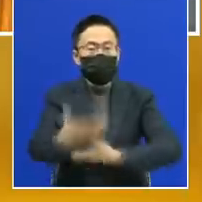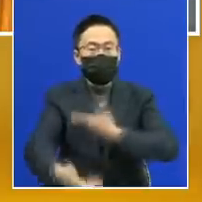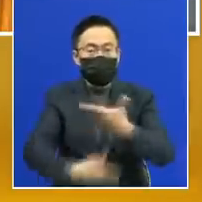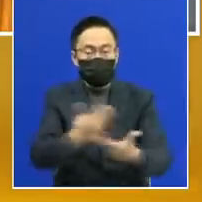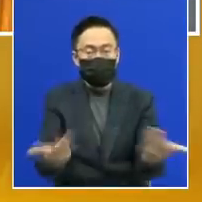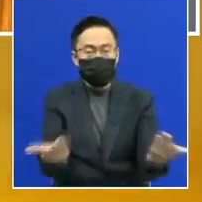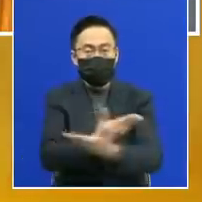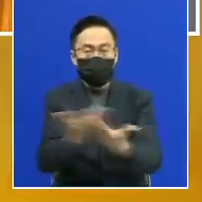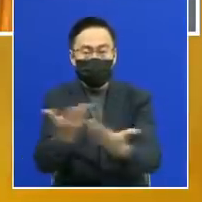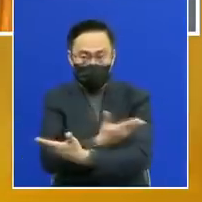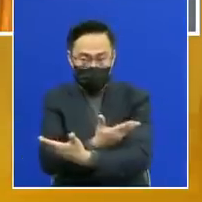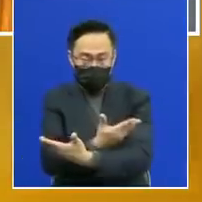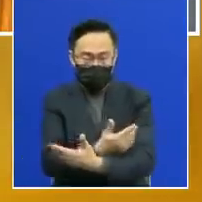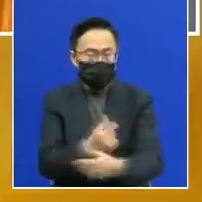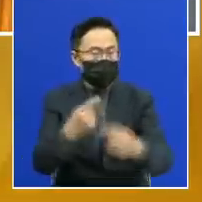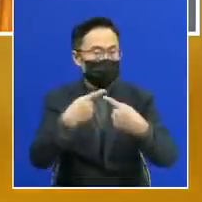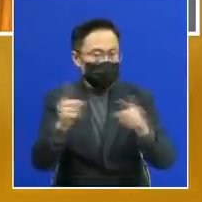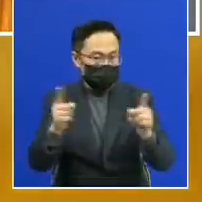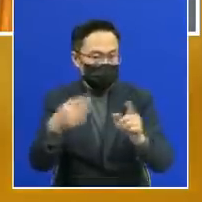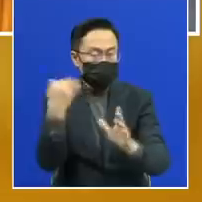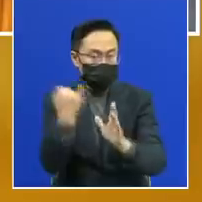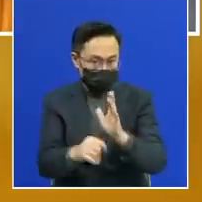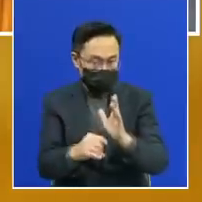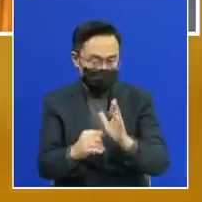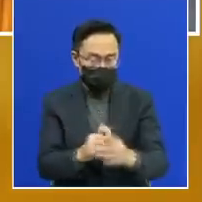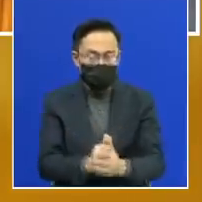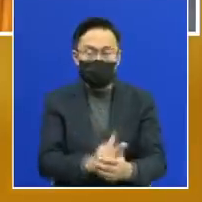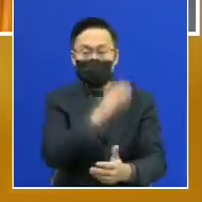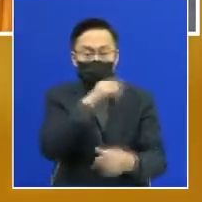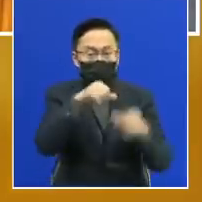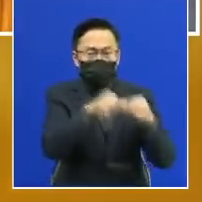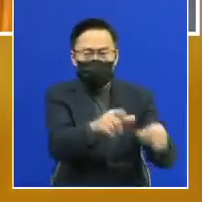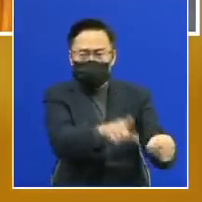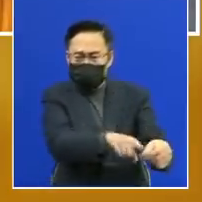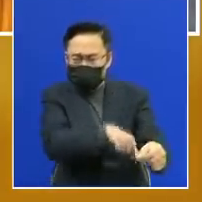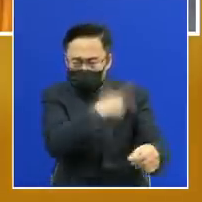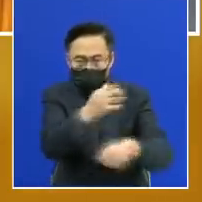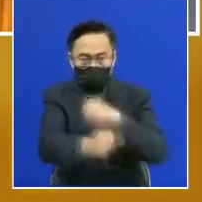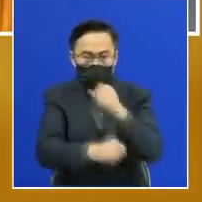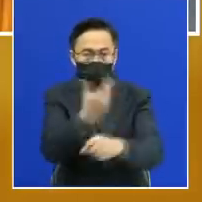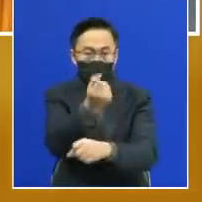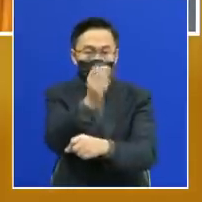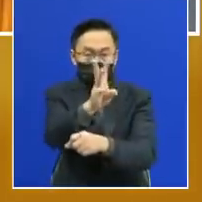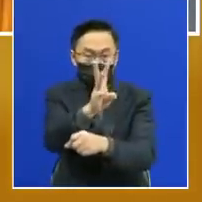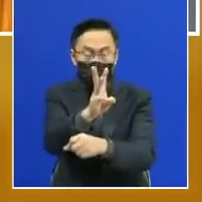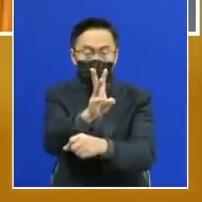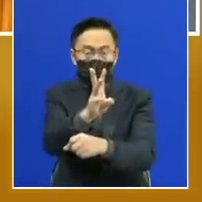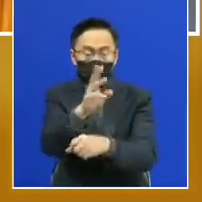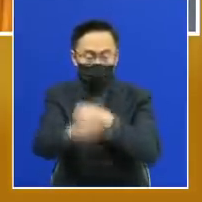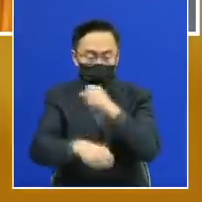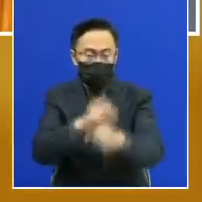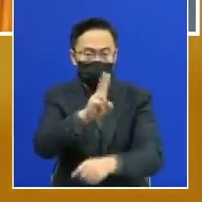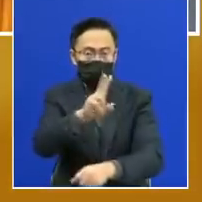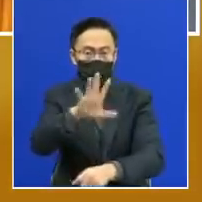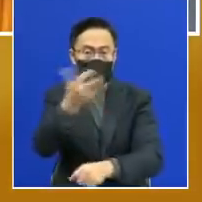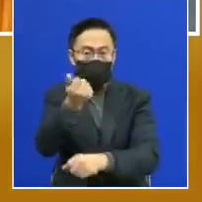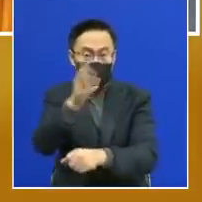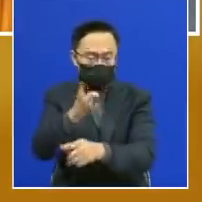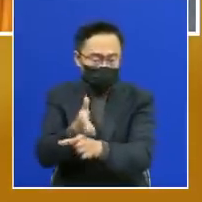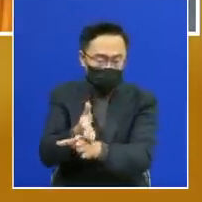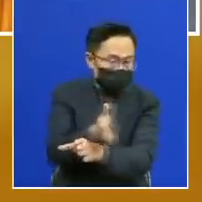เกษตรตามธรรมชาติมาไม่ใช่มันเป็นเรื่องของนายทุนชื่อนายสมปองไปซื้อ